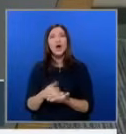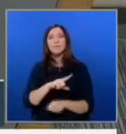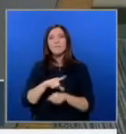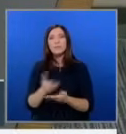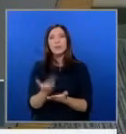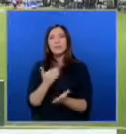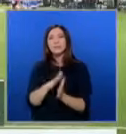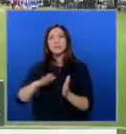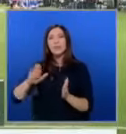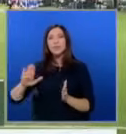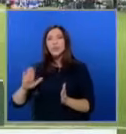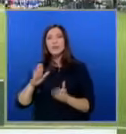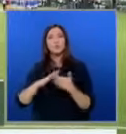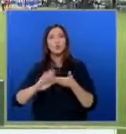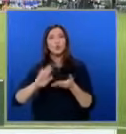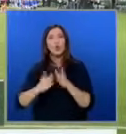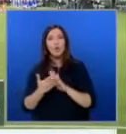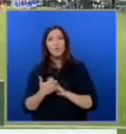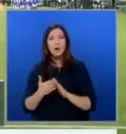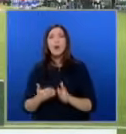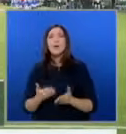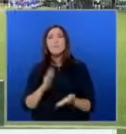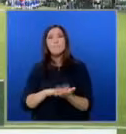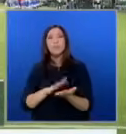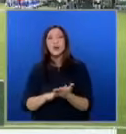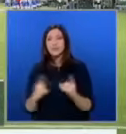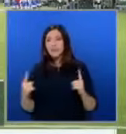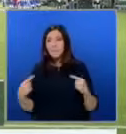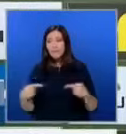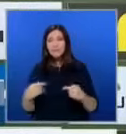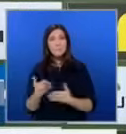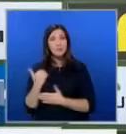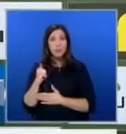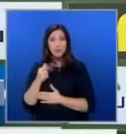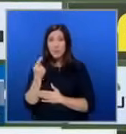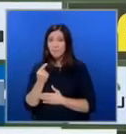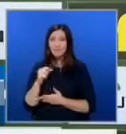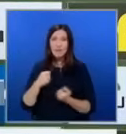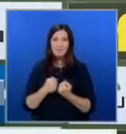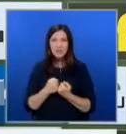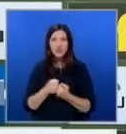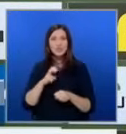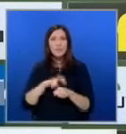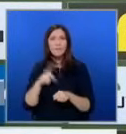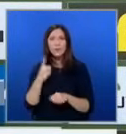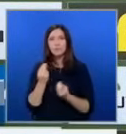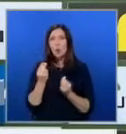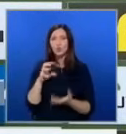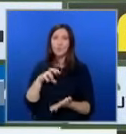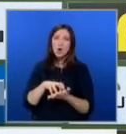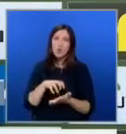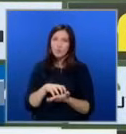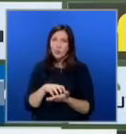предсезонната подготовка и похвали съперниците преди утрешния първи матч в Шампионската лига. Динамо е един много добър